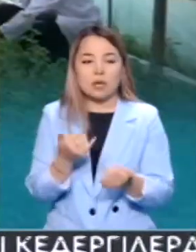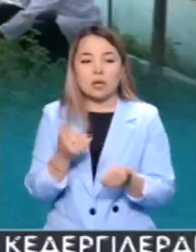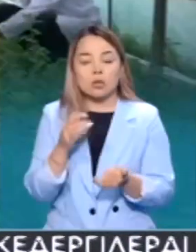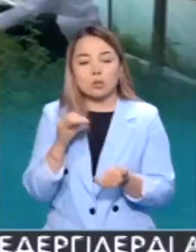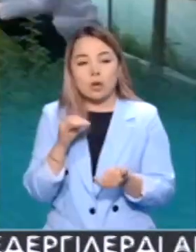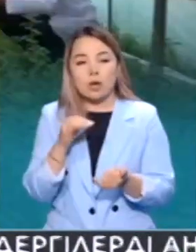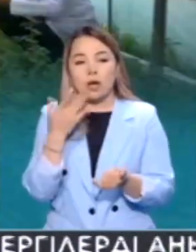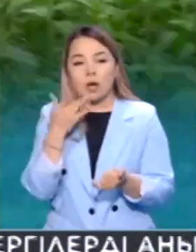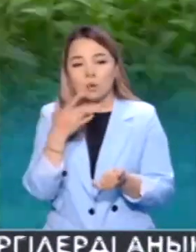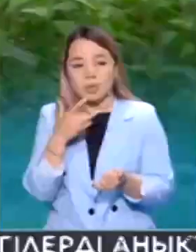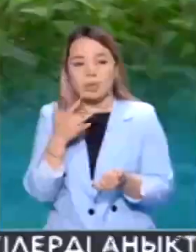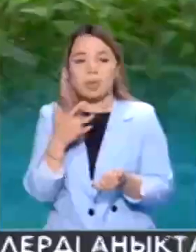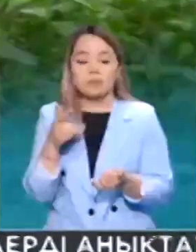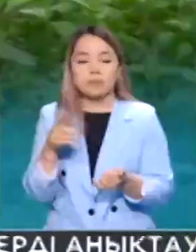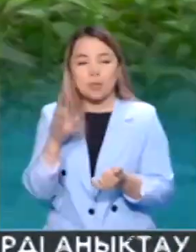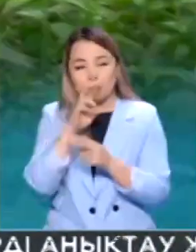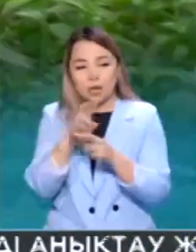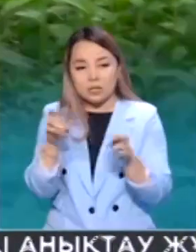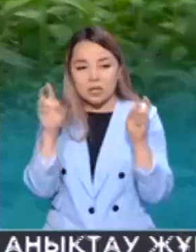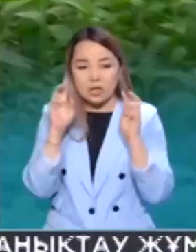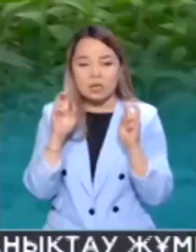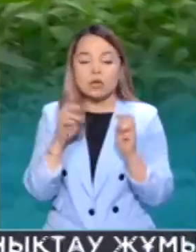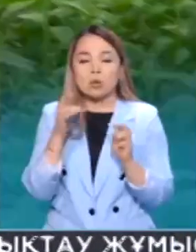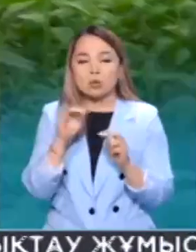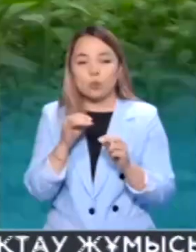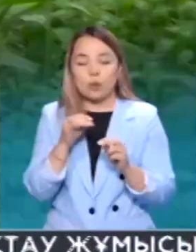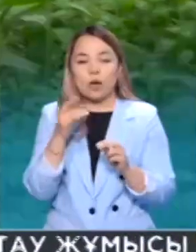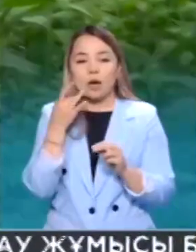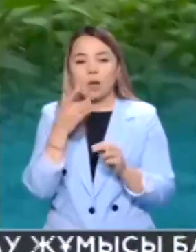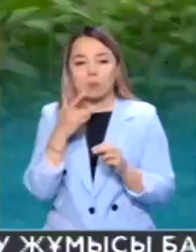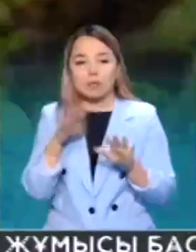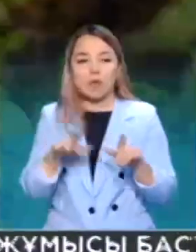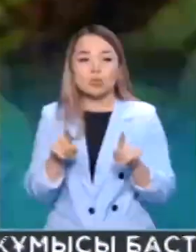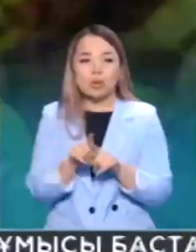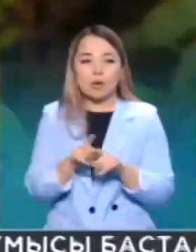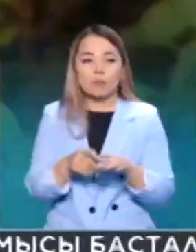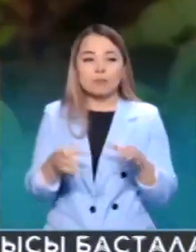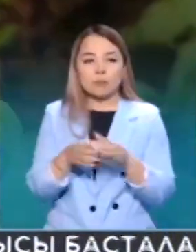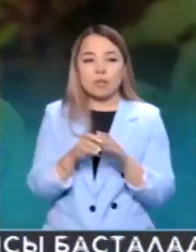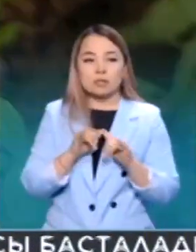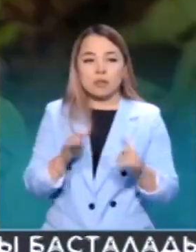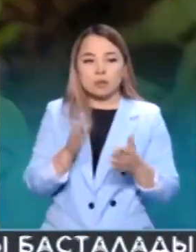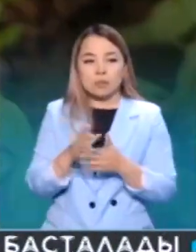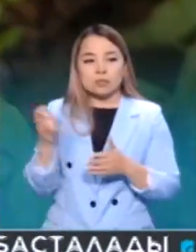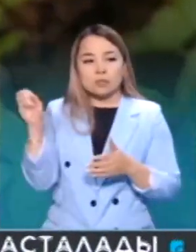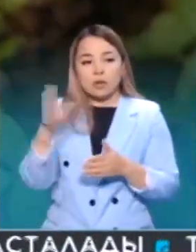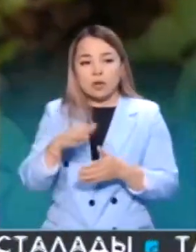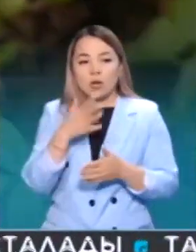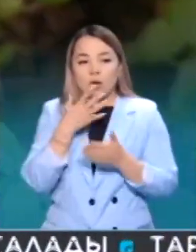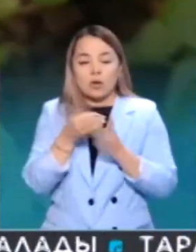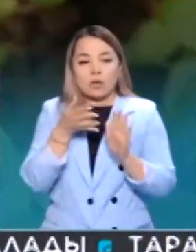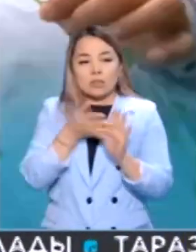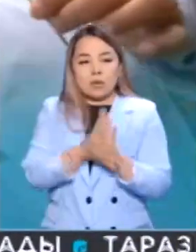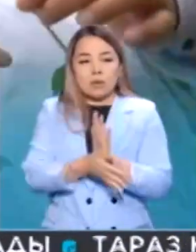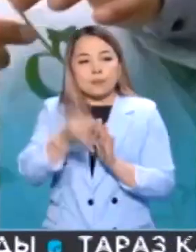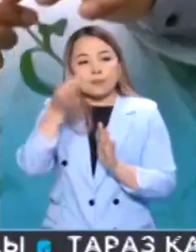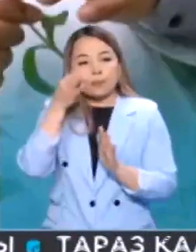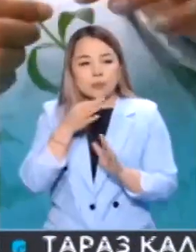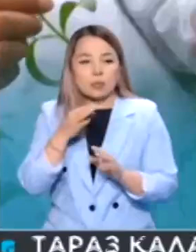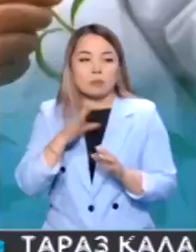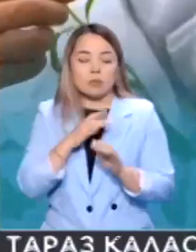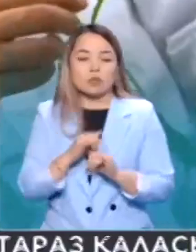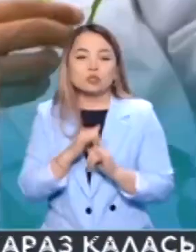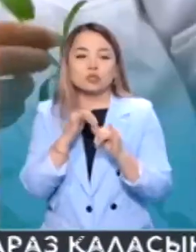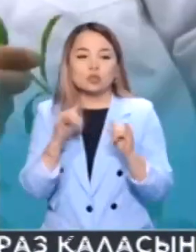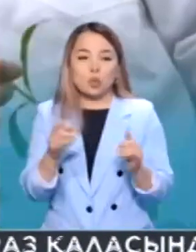Америкада, Бразилия мен Аргентинада тамыр жайған өсімдік, күннің ыстығын сүйеді. Шуақ көзі қызған сайын өсімдік бойында тәтті құрамы